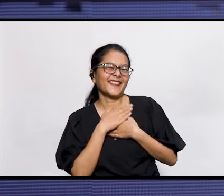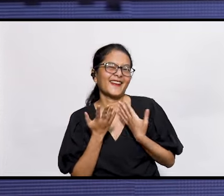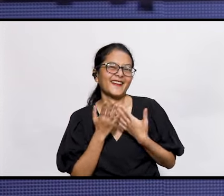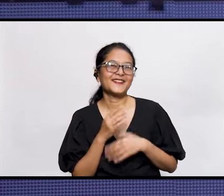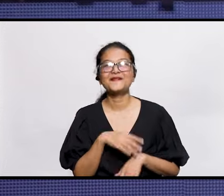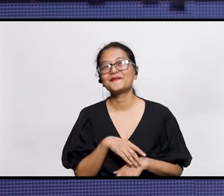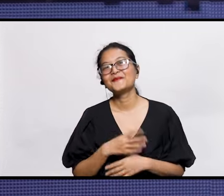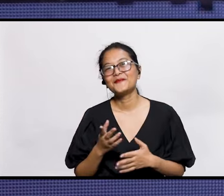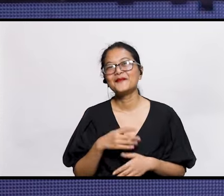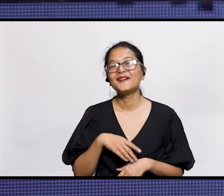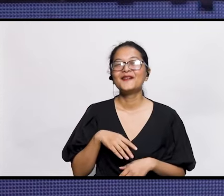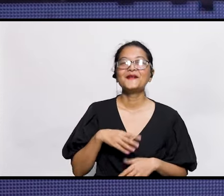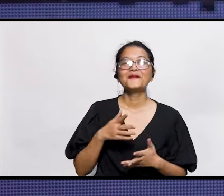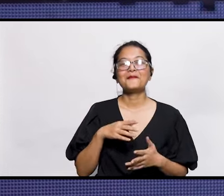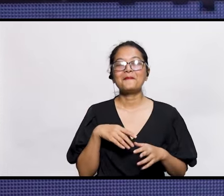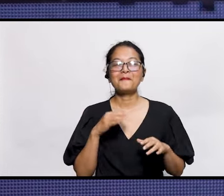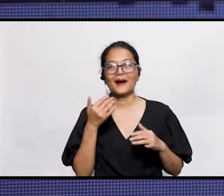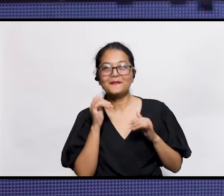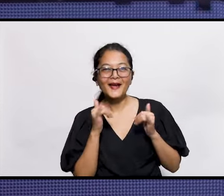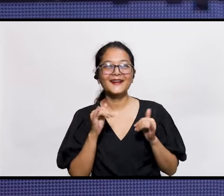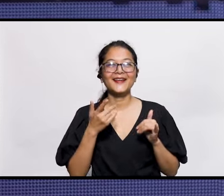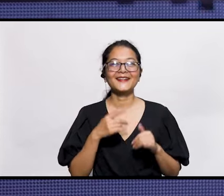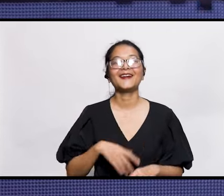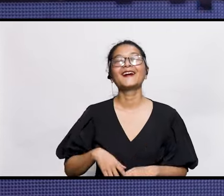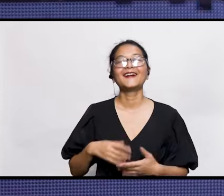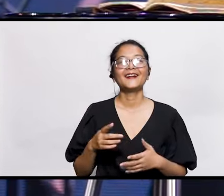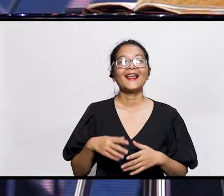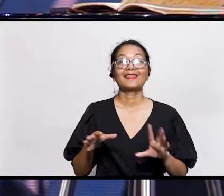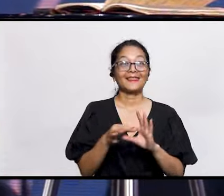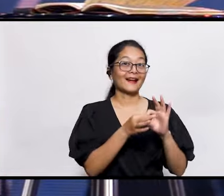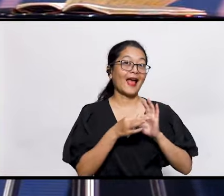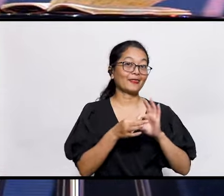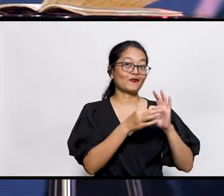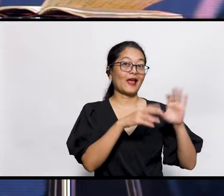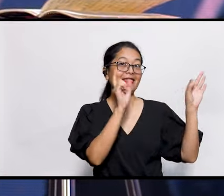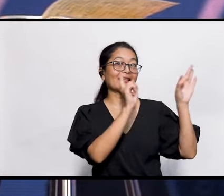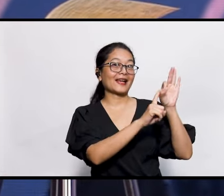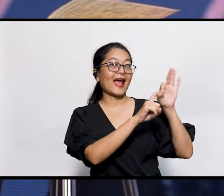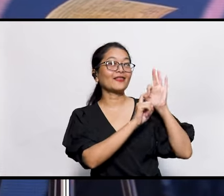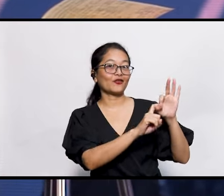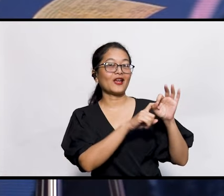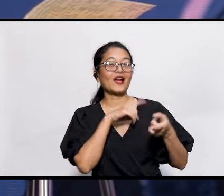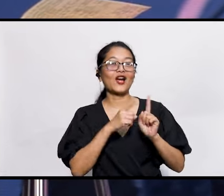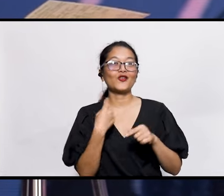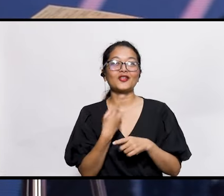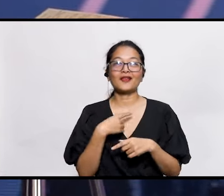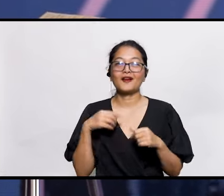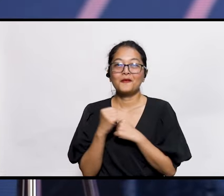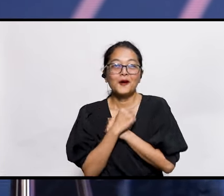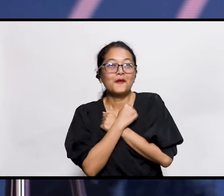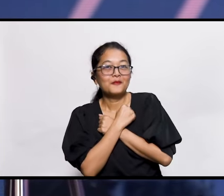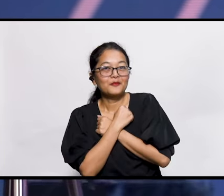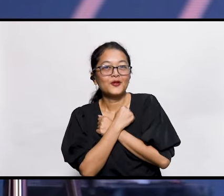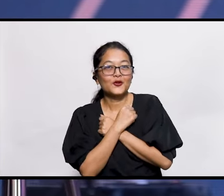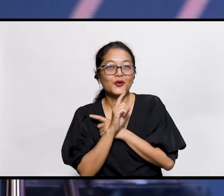ya semakin anget semakin anget Enggak karena tergantung itu tergantung kalau kita enggak pernah meluk at meluk kamu